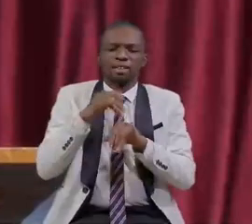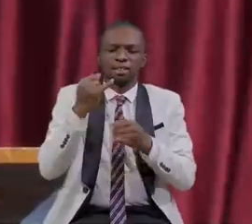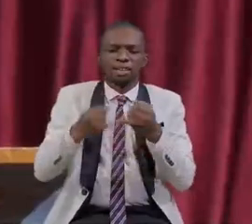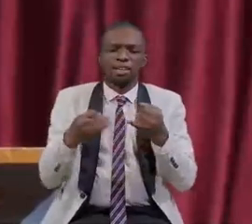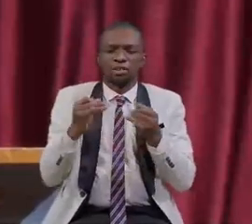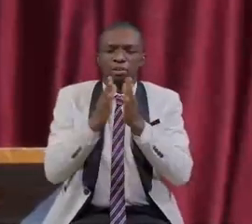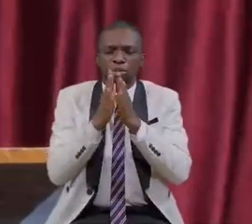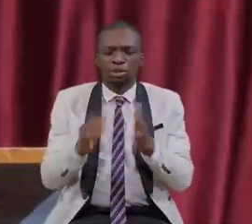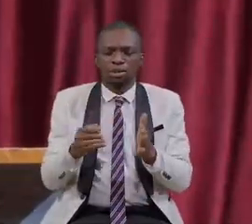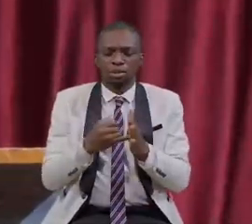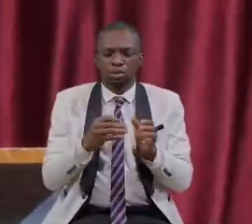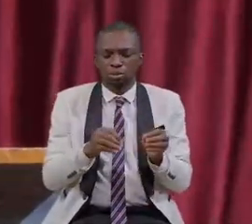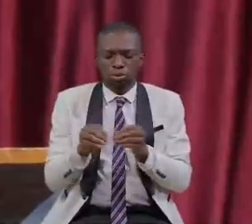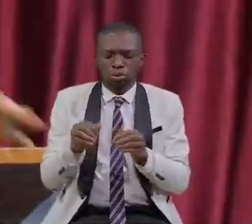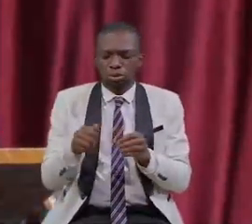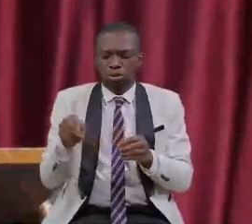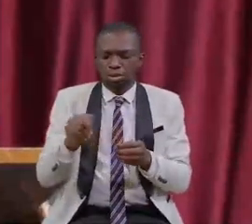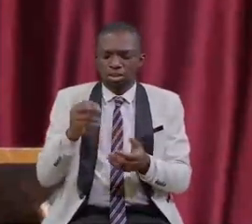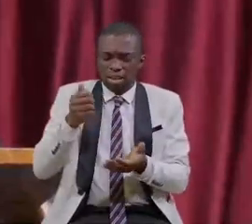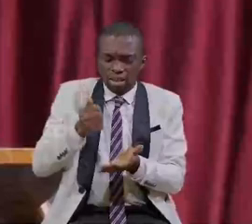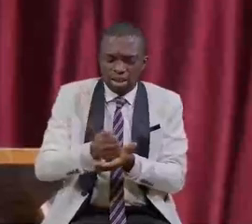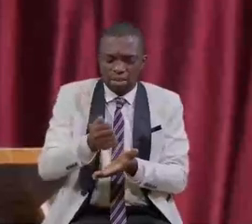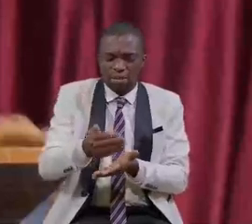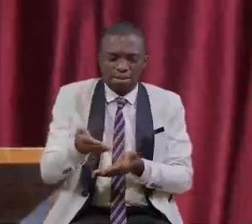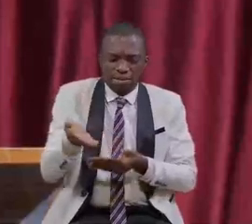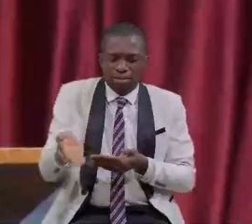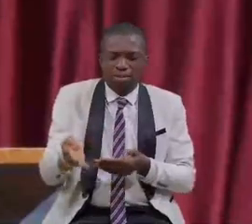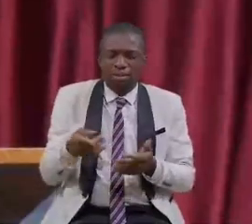il a mis un amen.